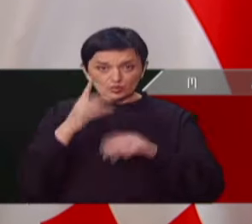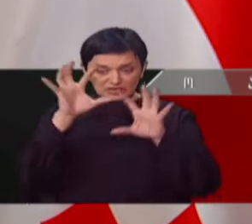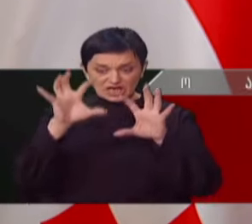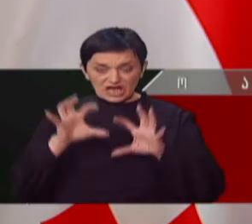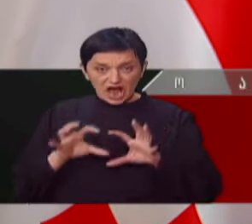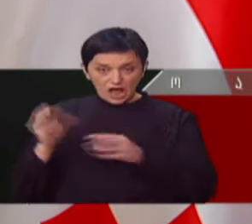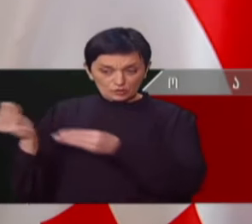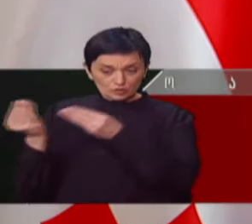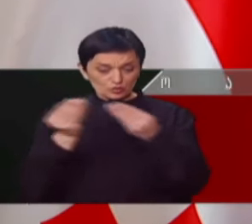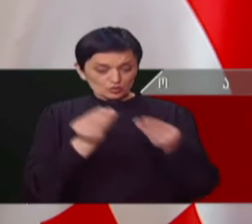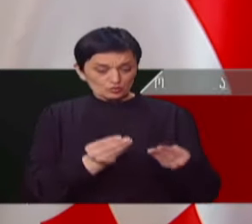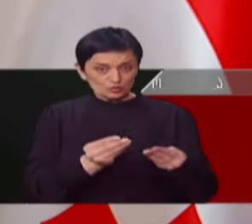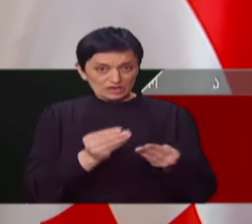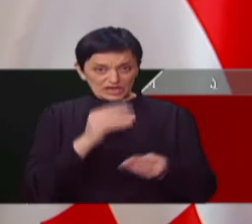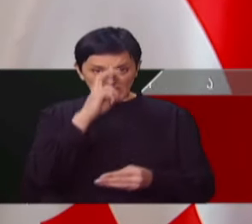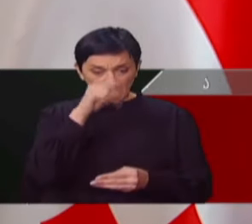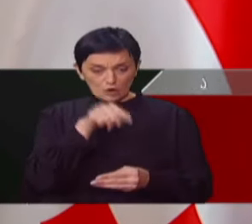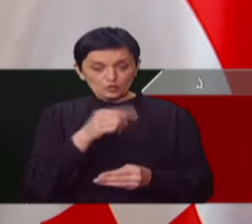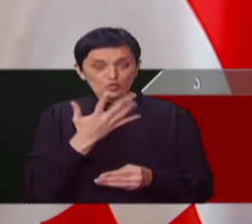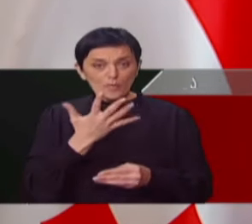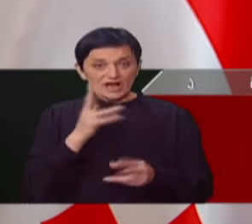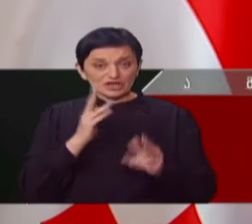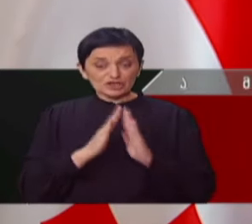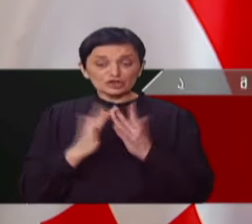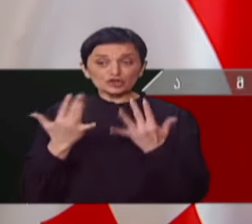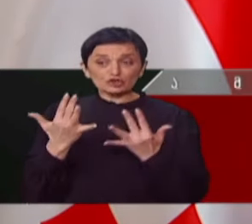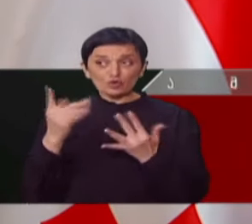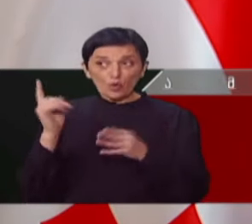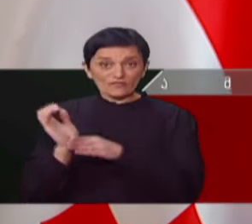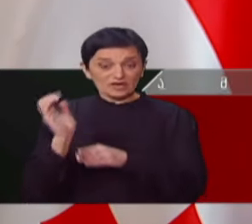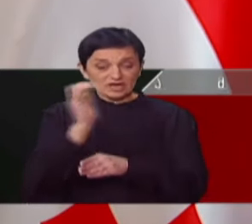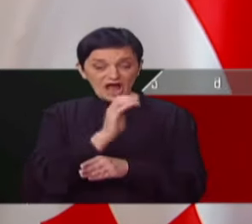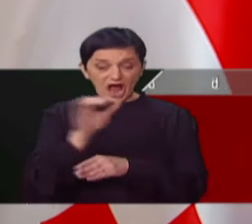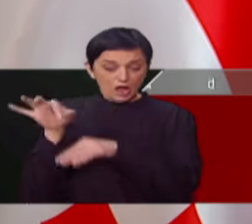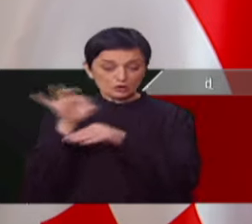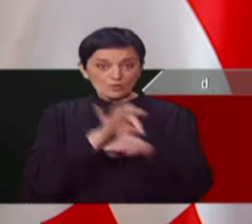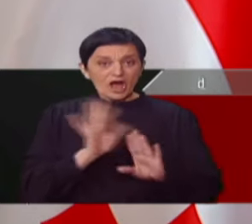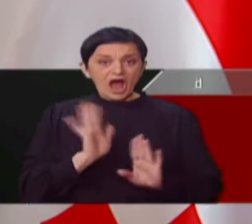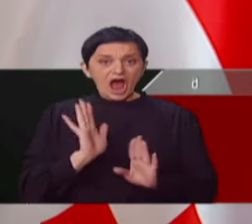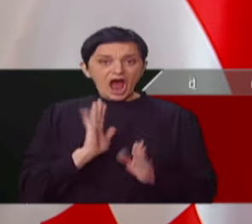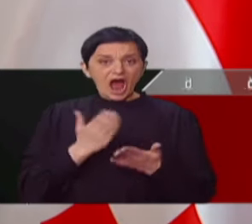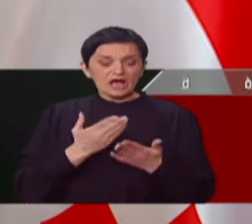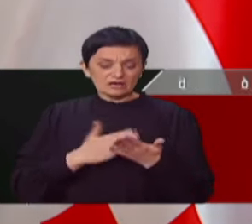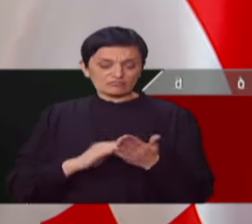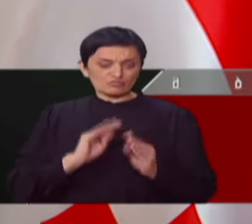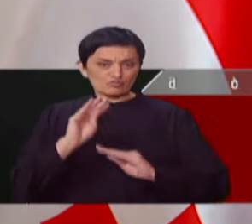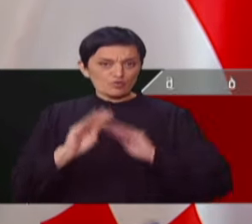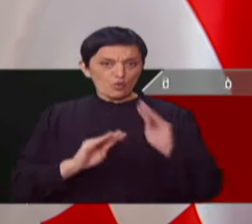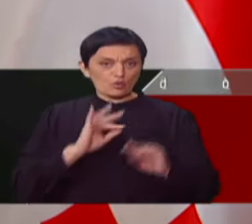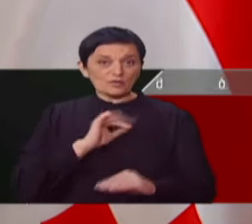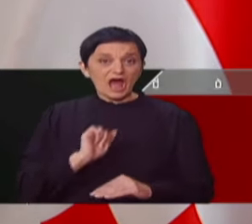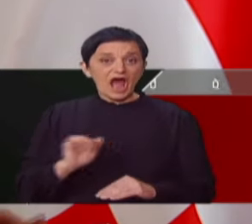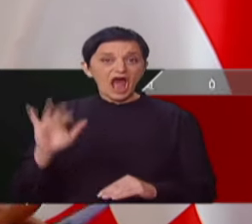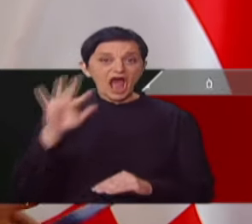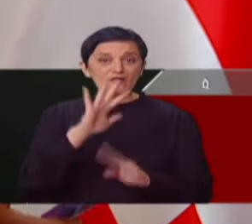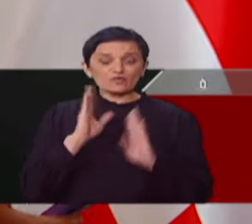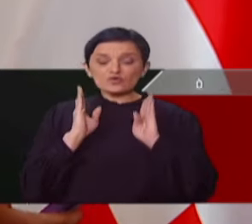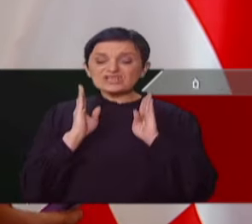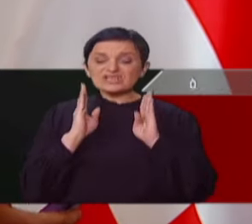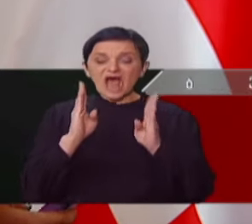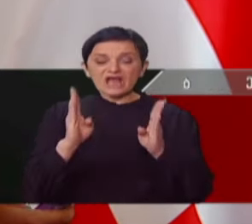гадацемуни хелис плебисат ормели цитхос, мис гадмоцемас. Да арам овуцос бенеписеби Европу